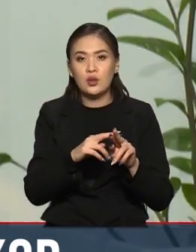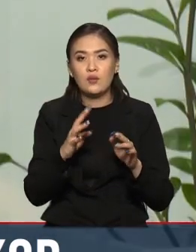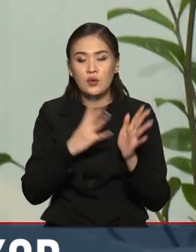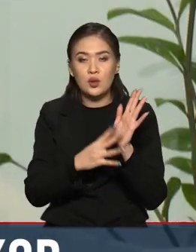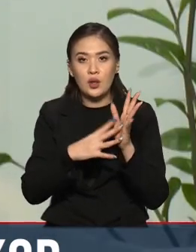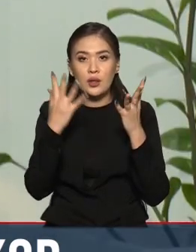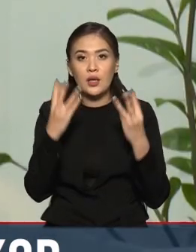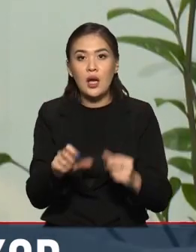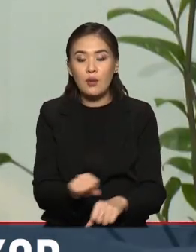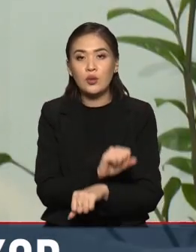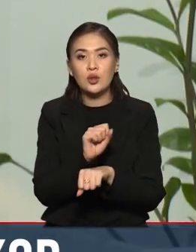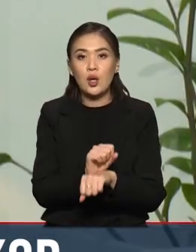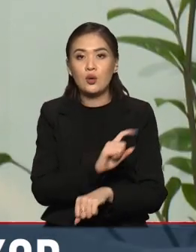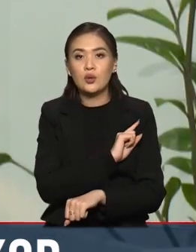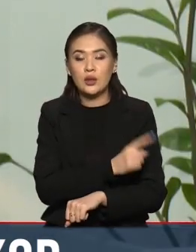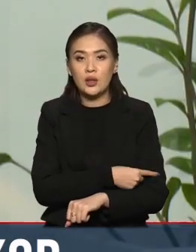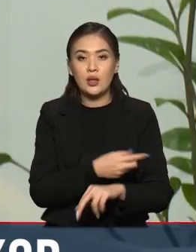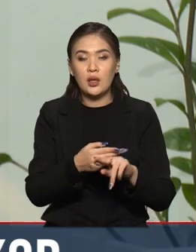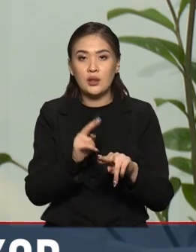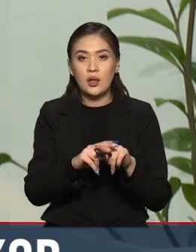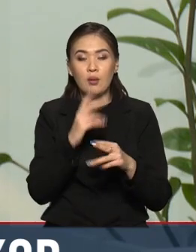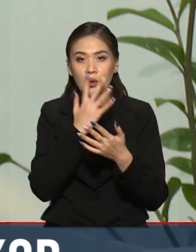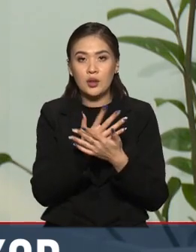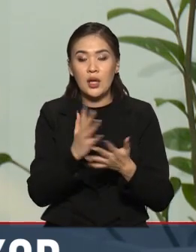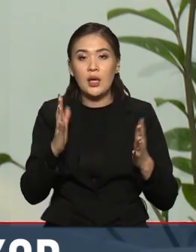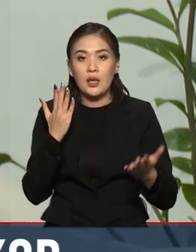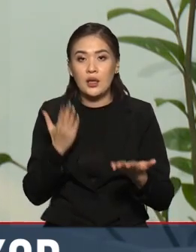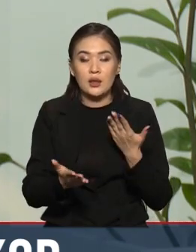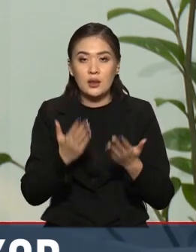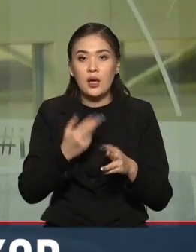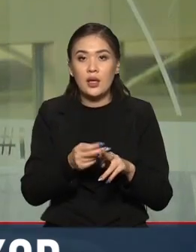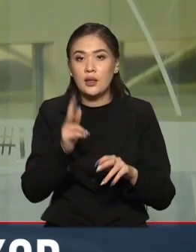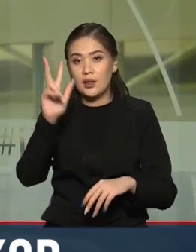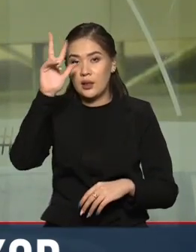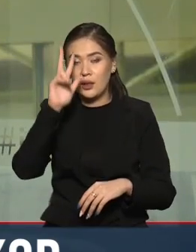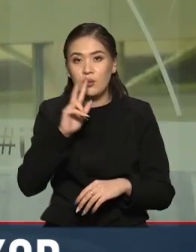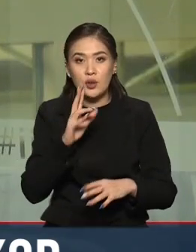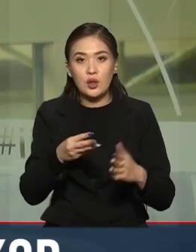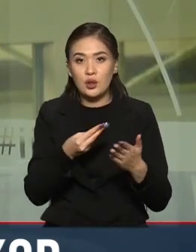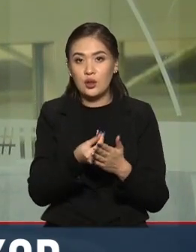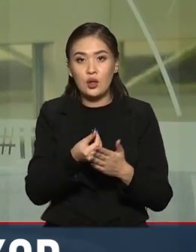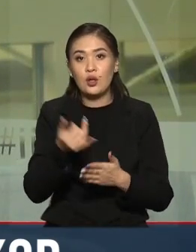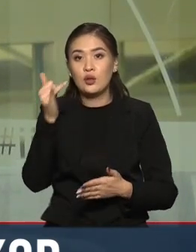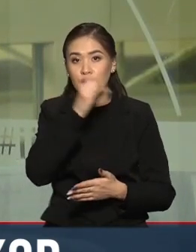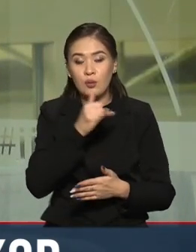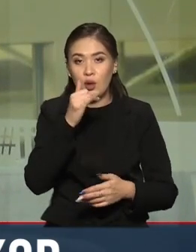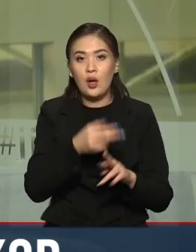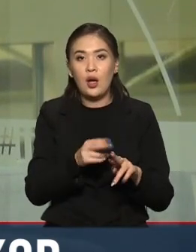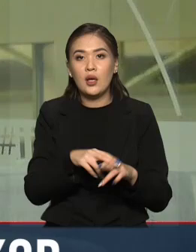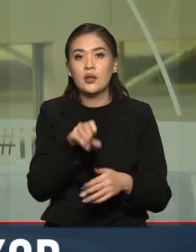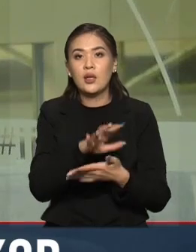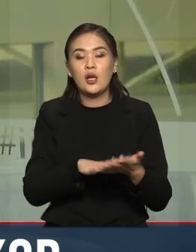дней, приостановить начисление вознаграждения. Если человек уже 3 месяца не может его платить, то смысл еще дальше